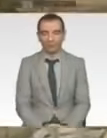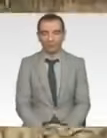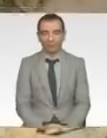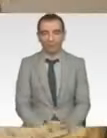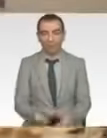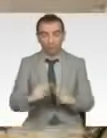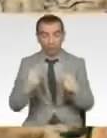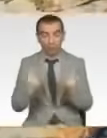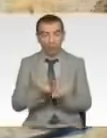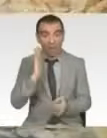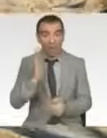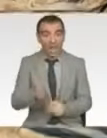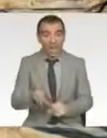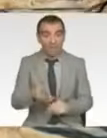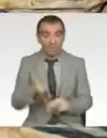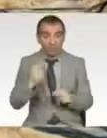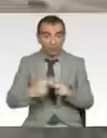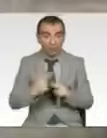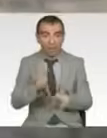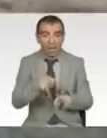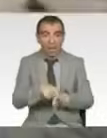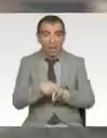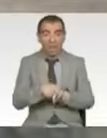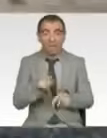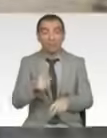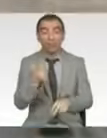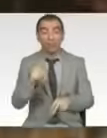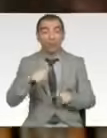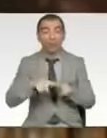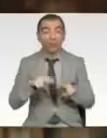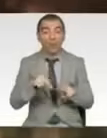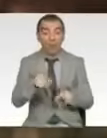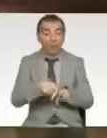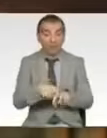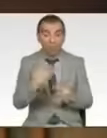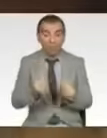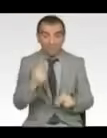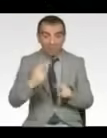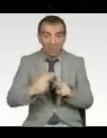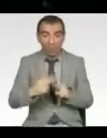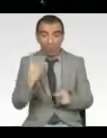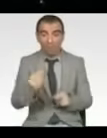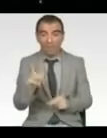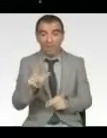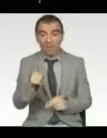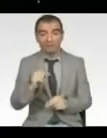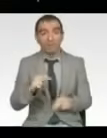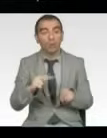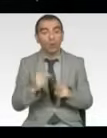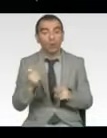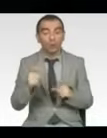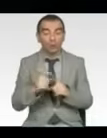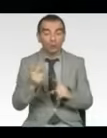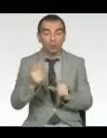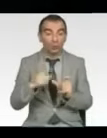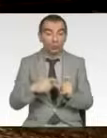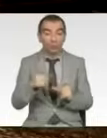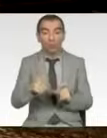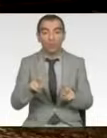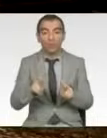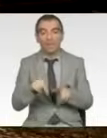Dünyanın en hızlı atı geldi. Ulak atı olacaksan daha hızlı olmalısın. Kudüs'ten